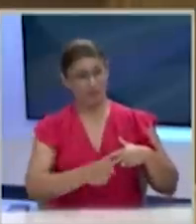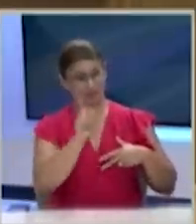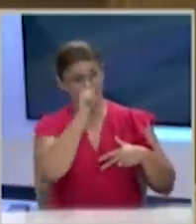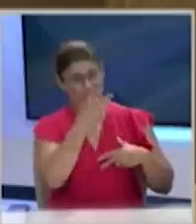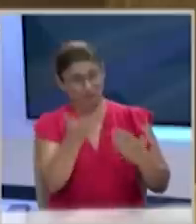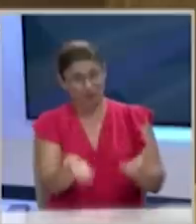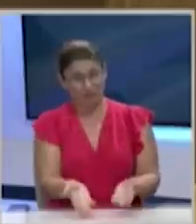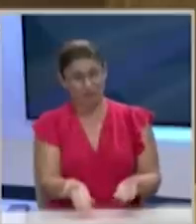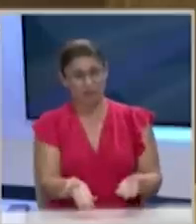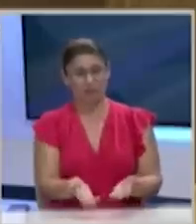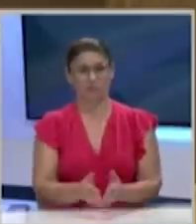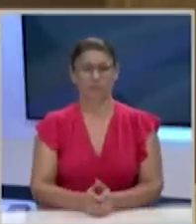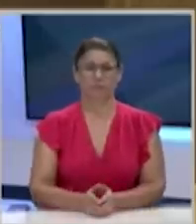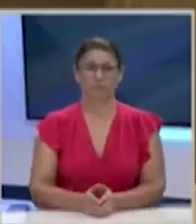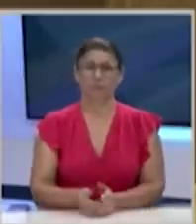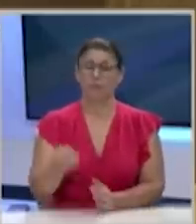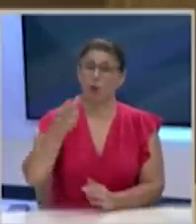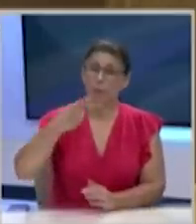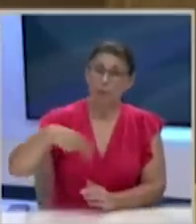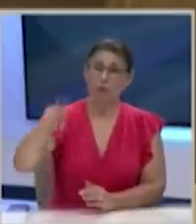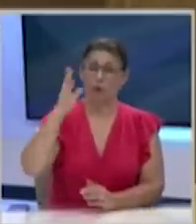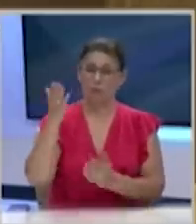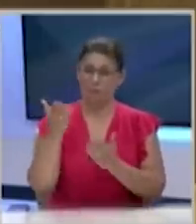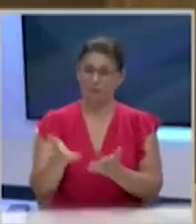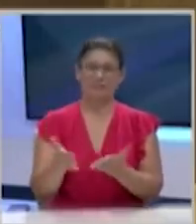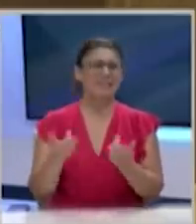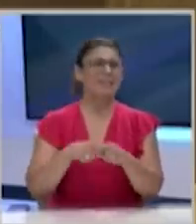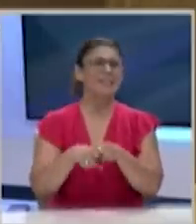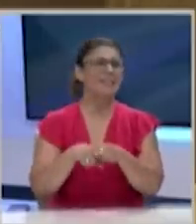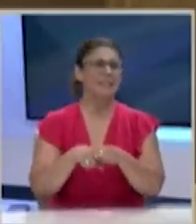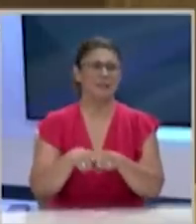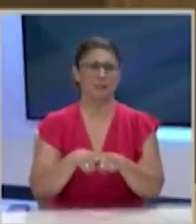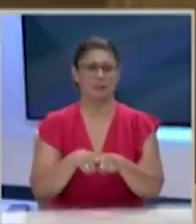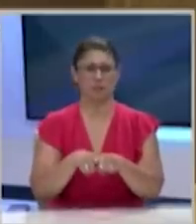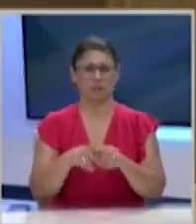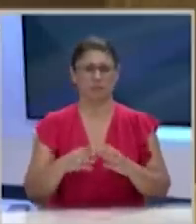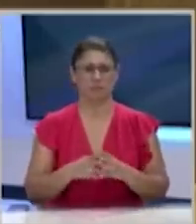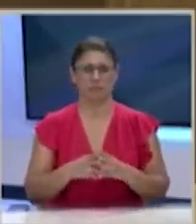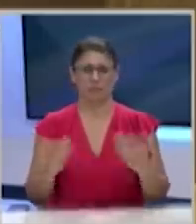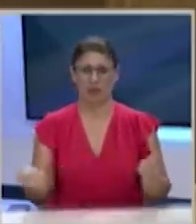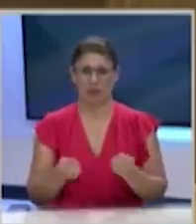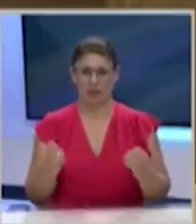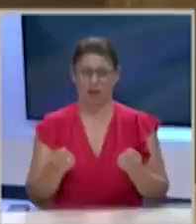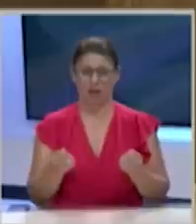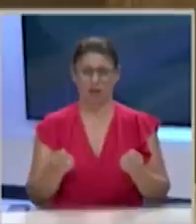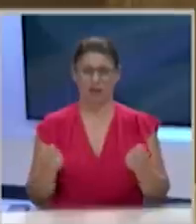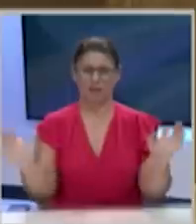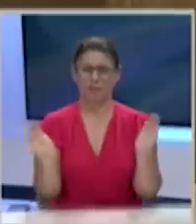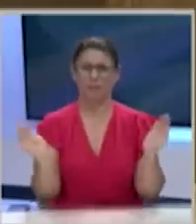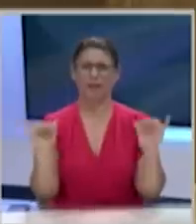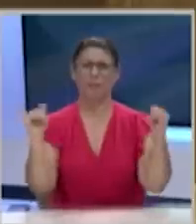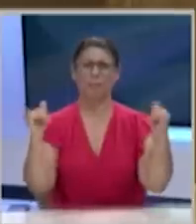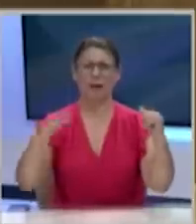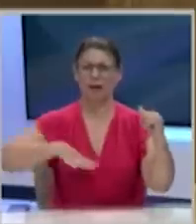η σημερινή κυβέρνηση. Τα περισσότερα όμως αυτά τι αφορούσαν? Έργα σε άλση, πάρκα